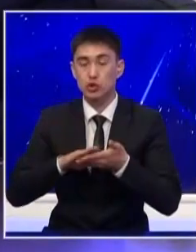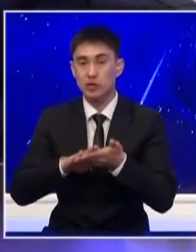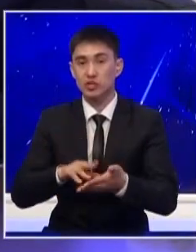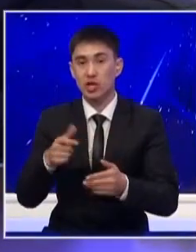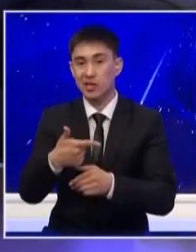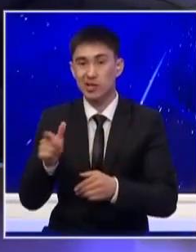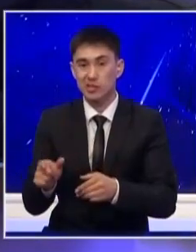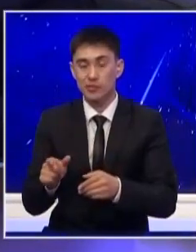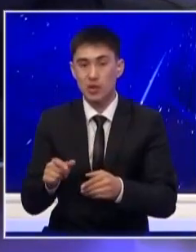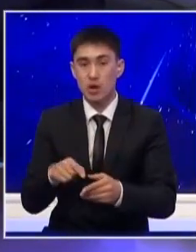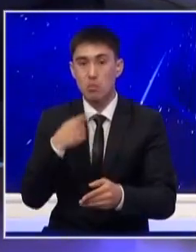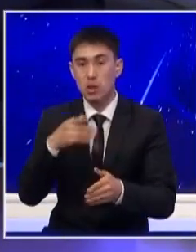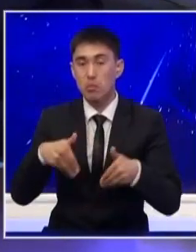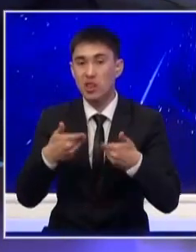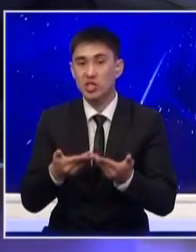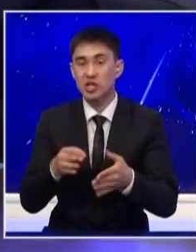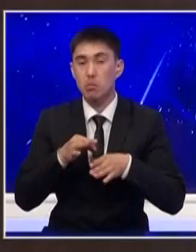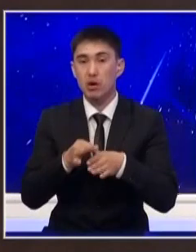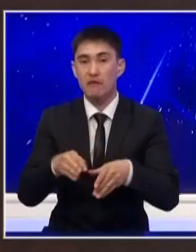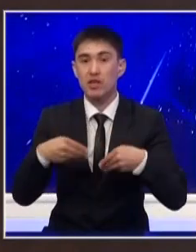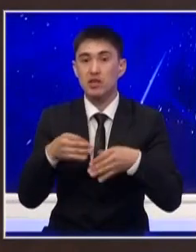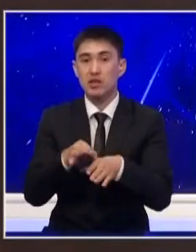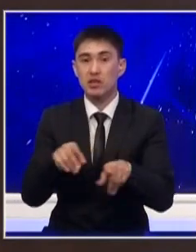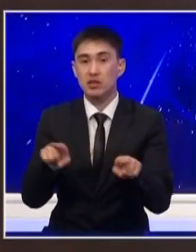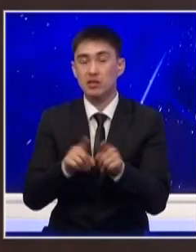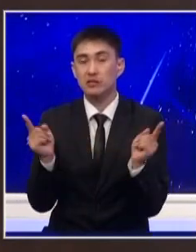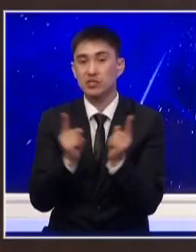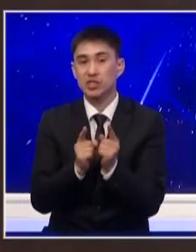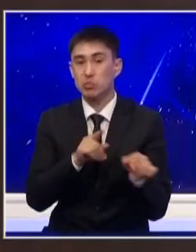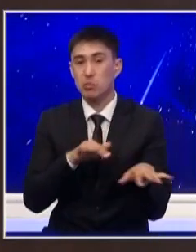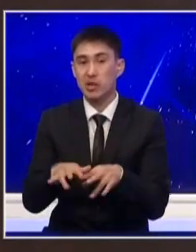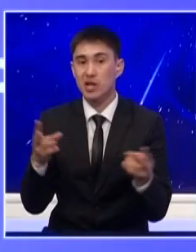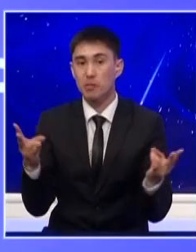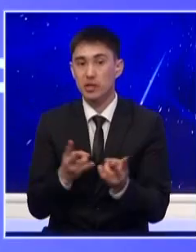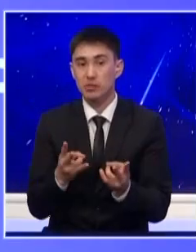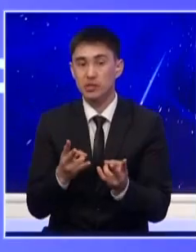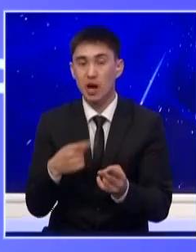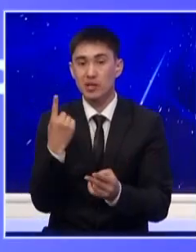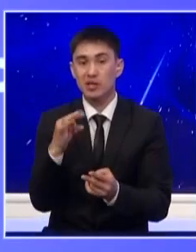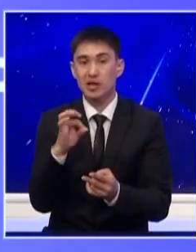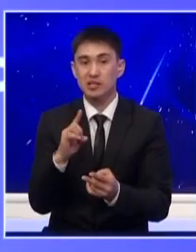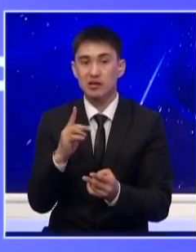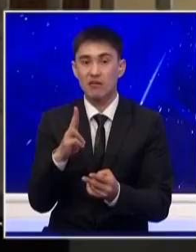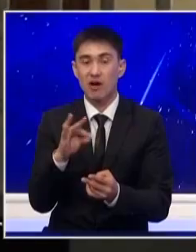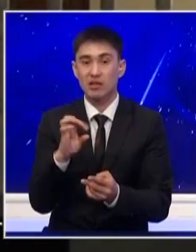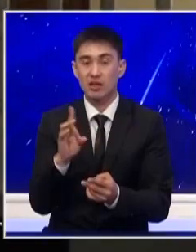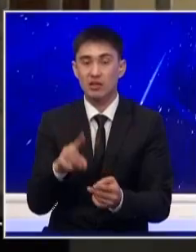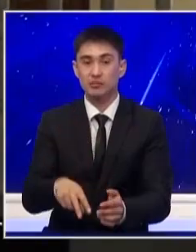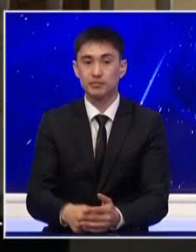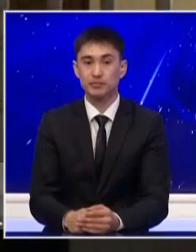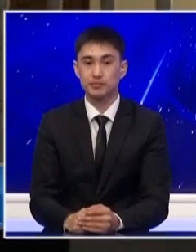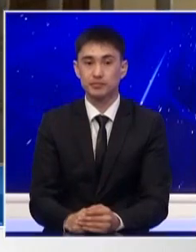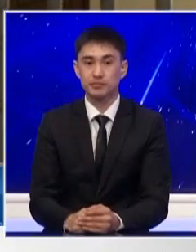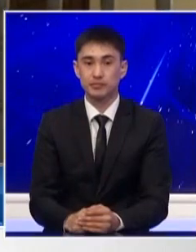того, были высказаны и предложения о проведении подобных встреч по мере необходимости. Один раз в квартал.